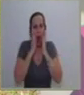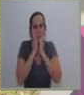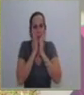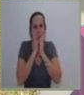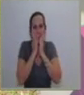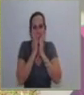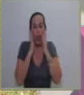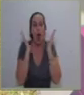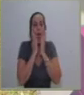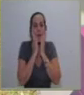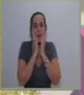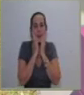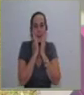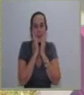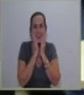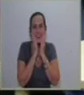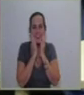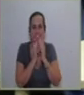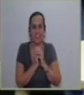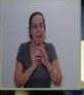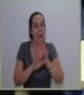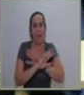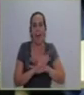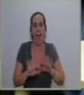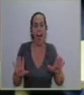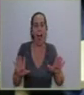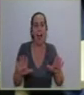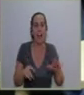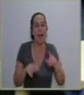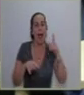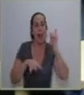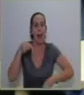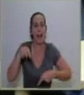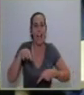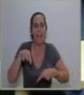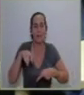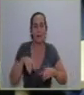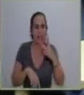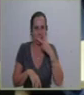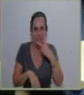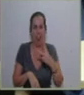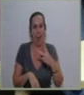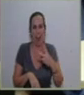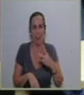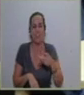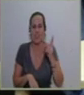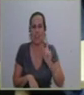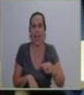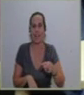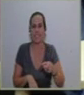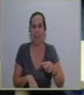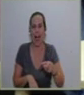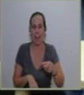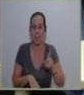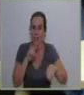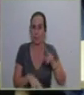אוי ואבוי. אוי ואבוי. אוי ואבוי. אל תראה אותה, יורד לה, ירדה לה אצבע. אוקיי, נראה לי שצריך לטפל בשלומית. לטפל